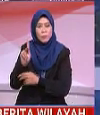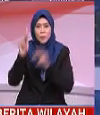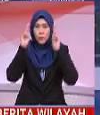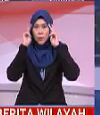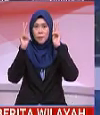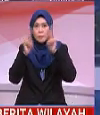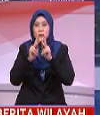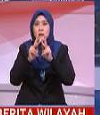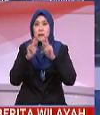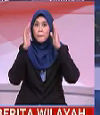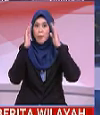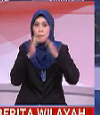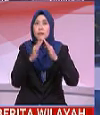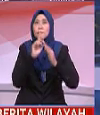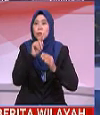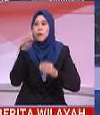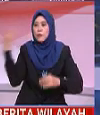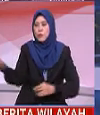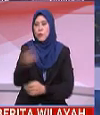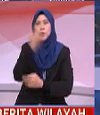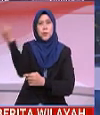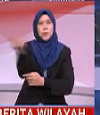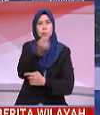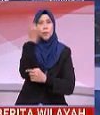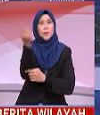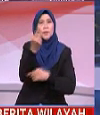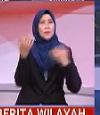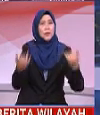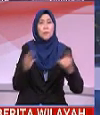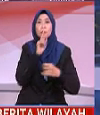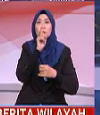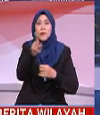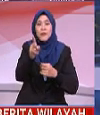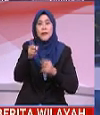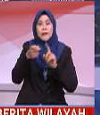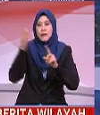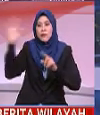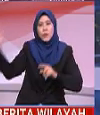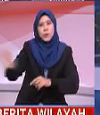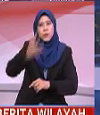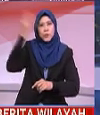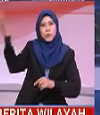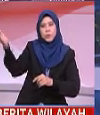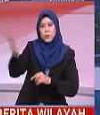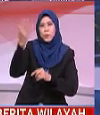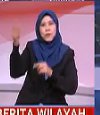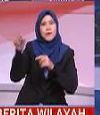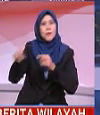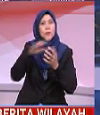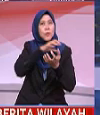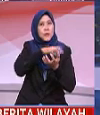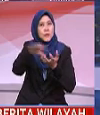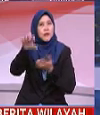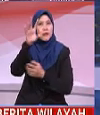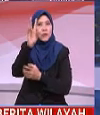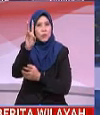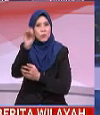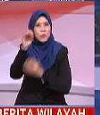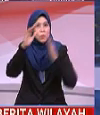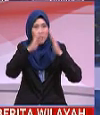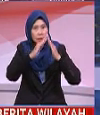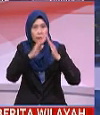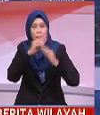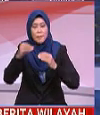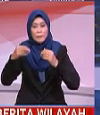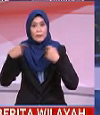ribut semalam didakwa penduduk merupakan laluan kepala angin. Insiden yang menyebabkan kerosakan 70 rumah dan